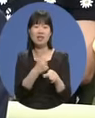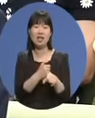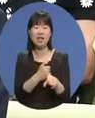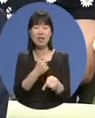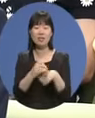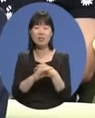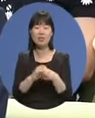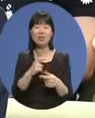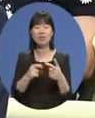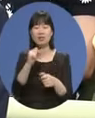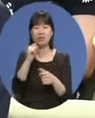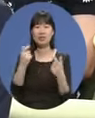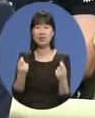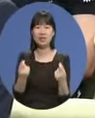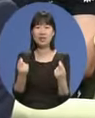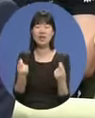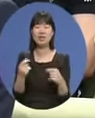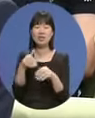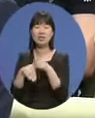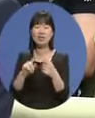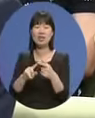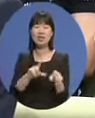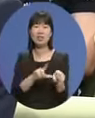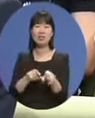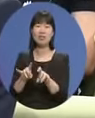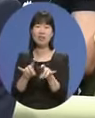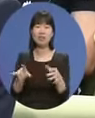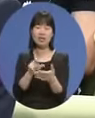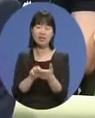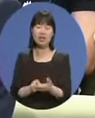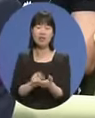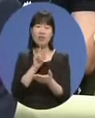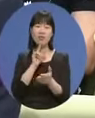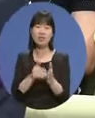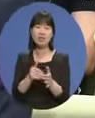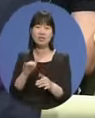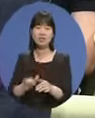경쟁을 해보면 더 좋을 것 같고요. 네. 이런 식으로 이제 매 시간마다 적게 되는데